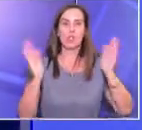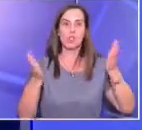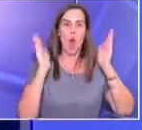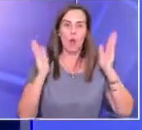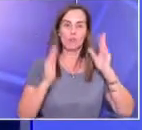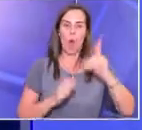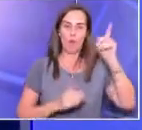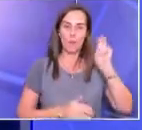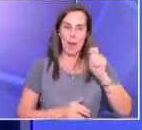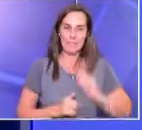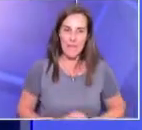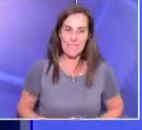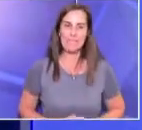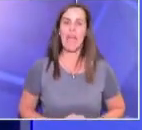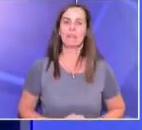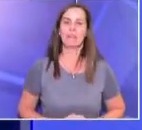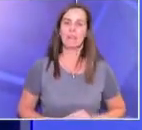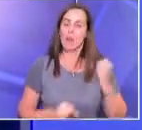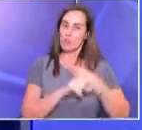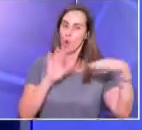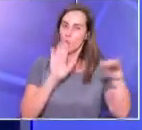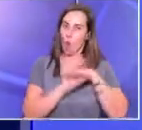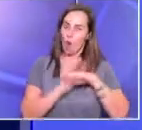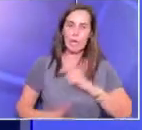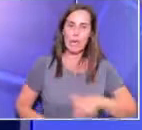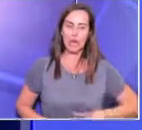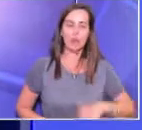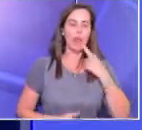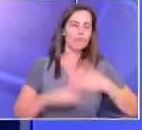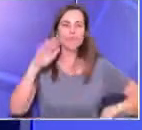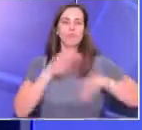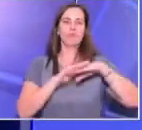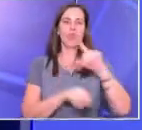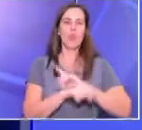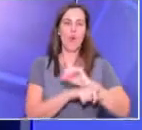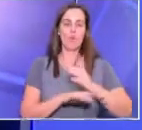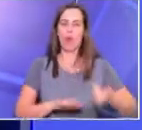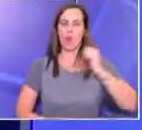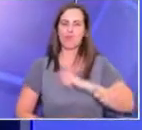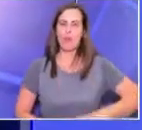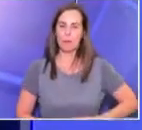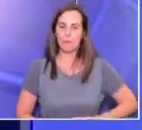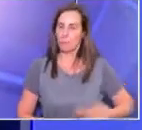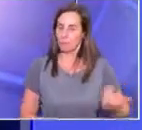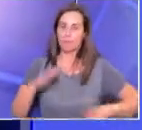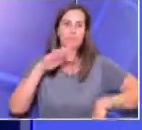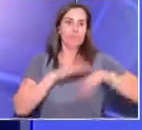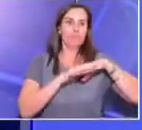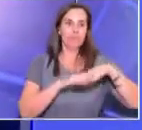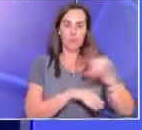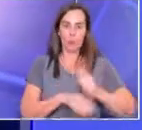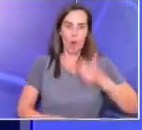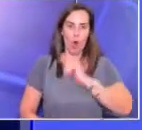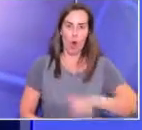שם בבית המחוקקים הכנסת לחוקק חוק עיריות ולקצוב כהונות. למשל, קוצבים כהונה של